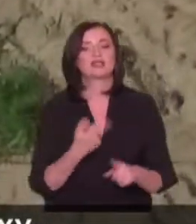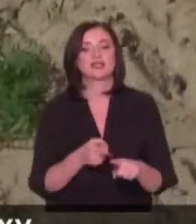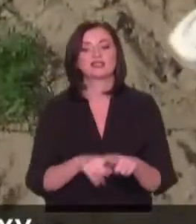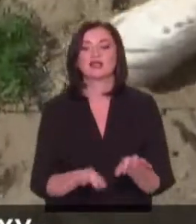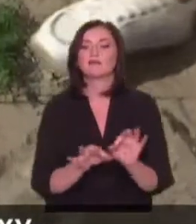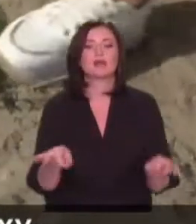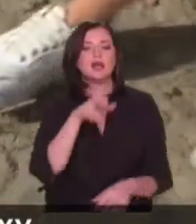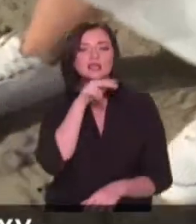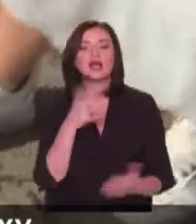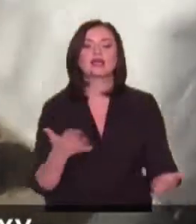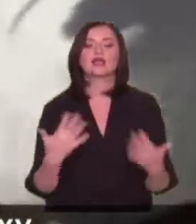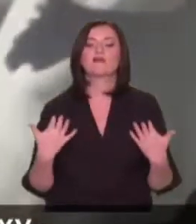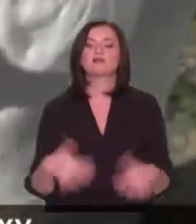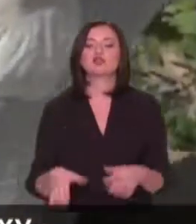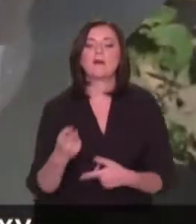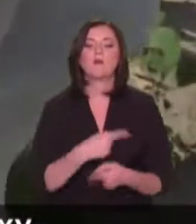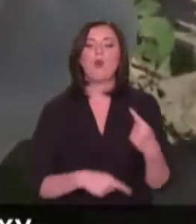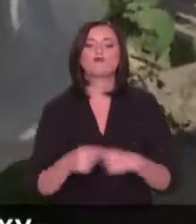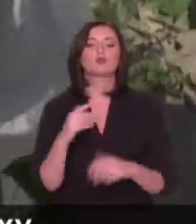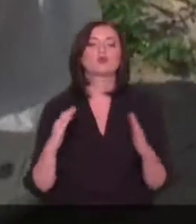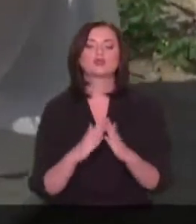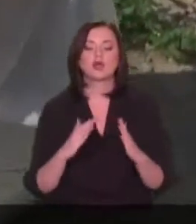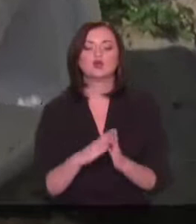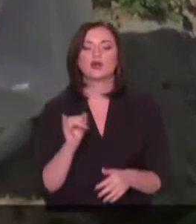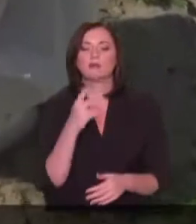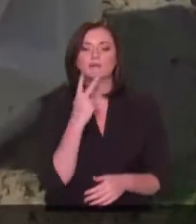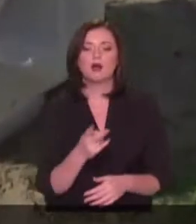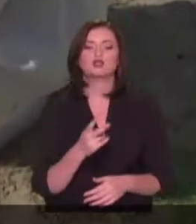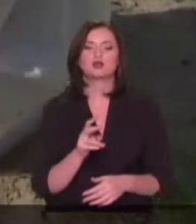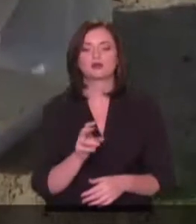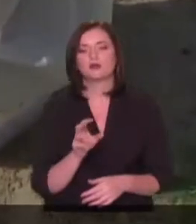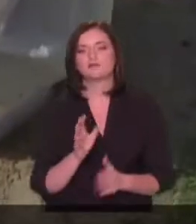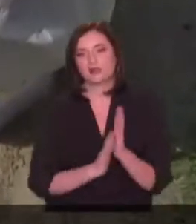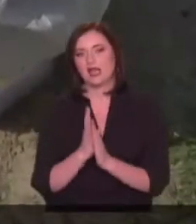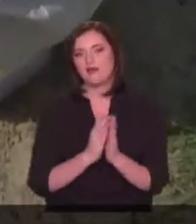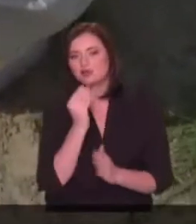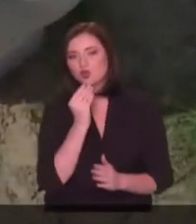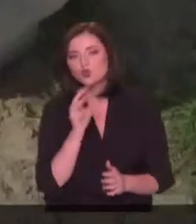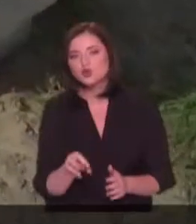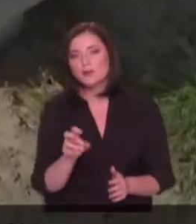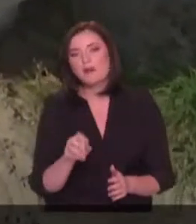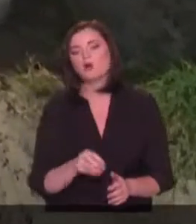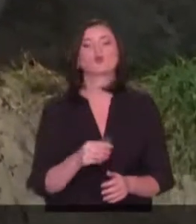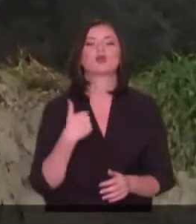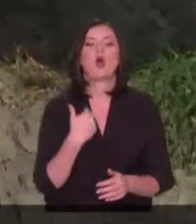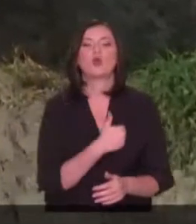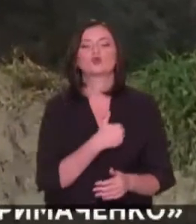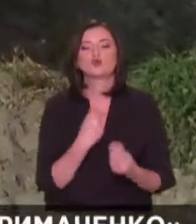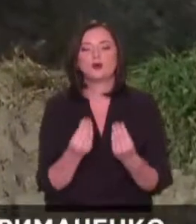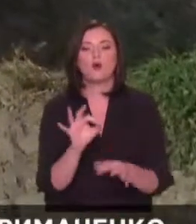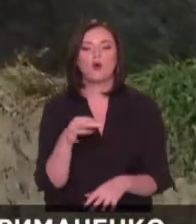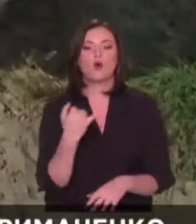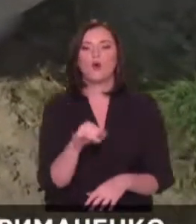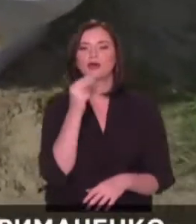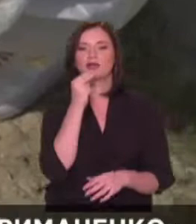прекрасних кіз, які вже повернулися додому і вже, бачите, щипають травичку. І я от хочу пригостити. Ой,